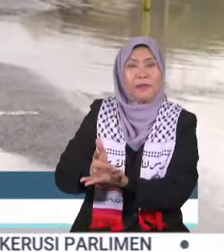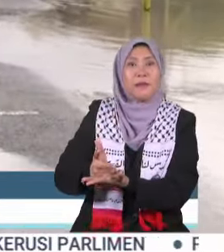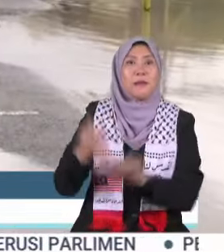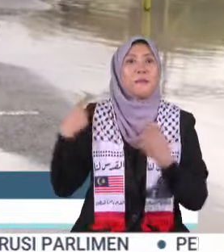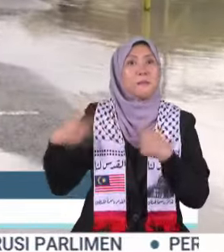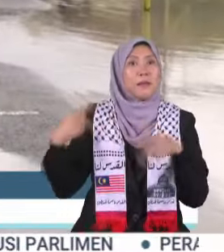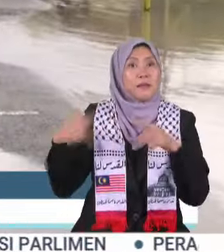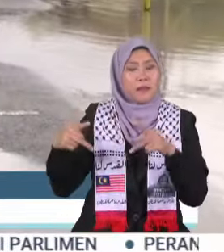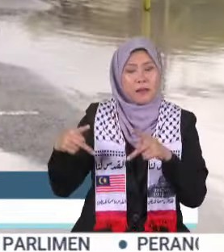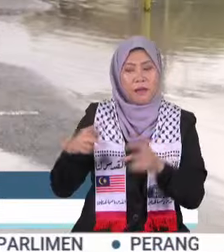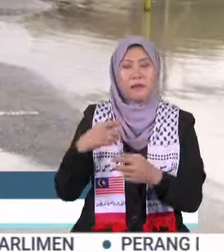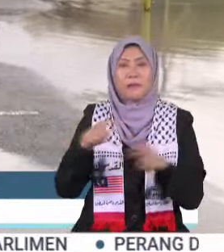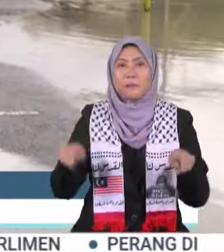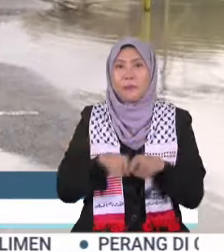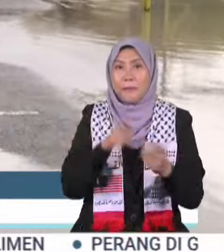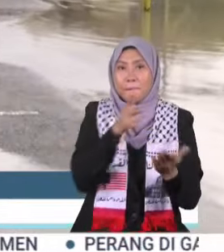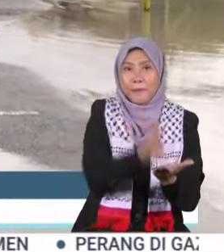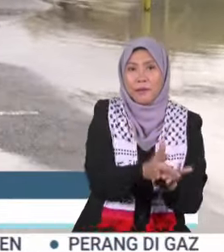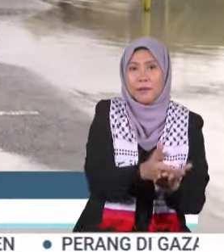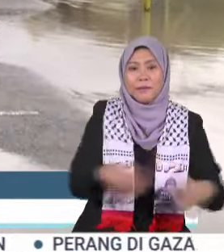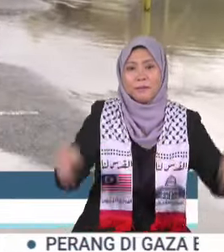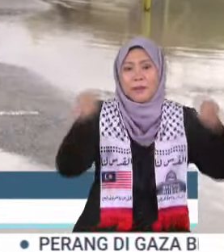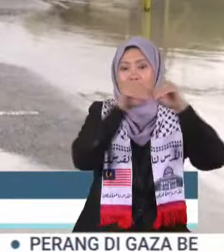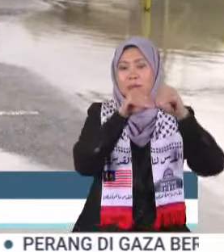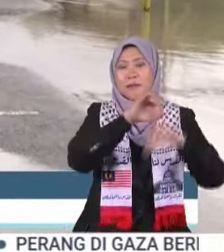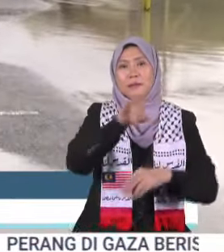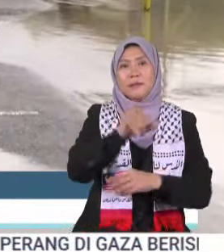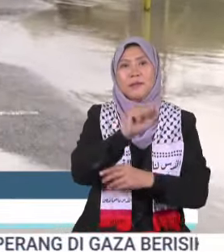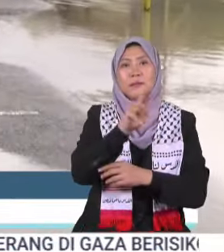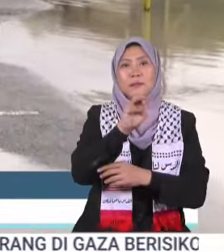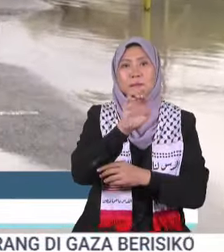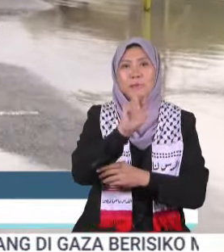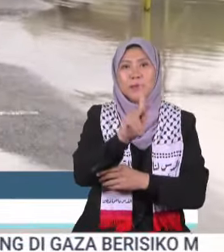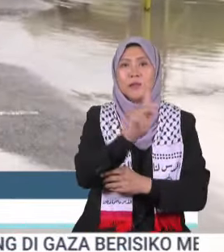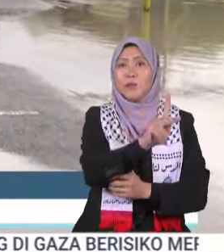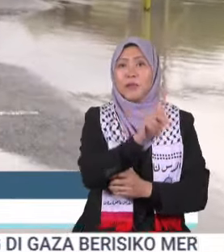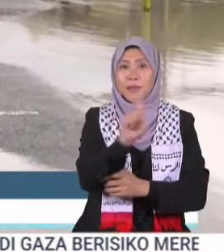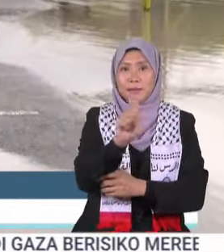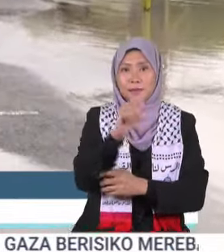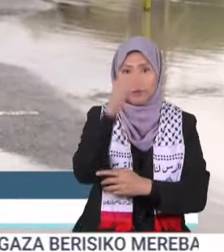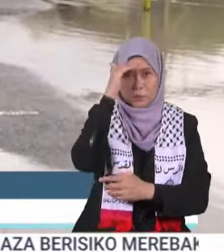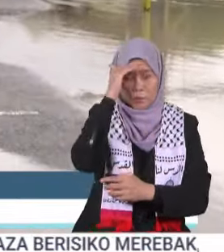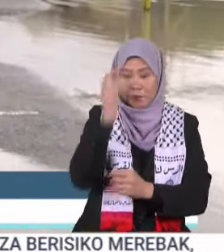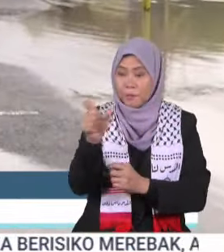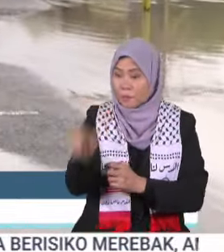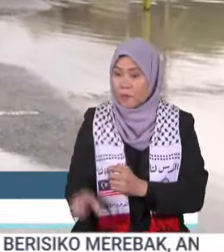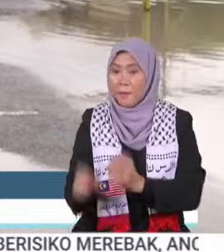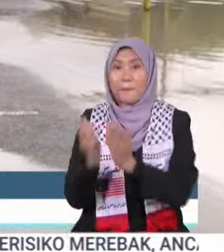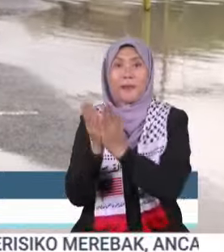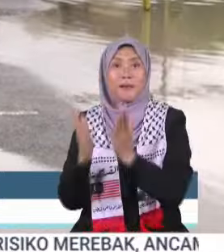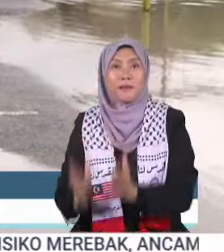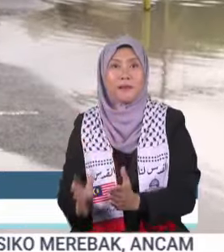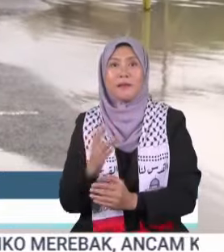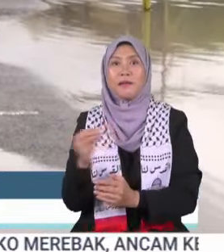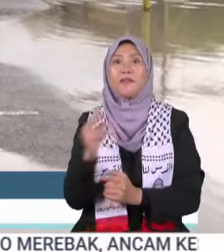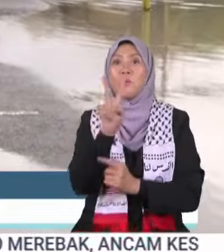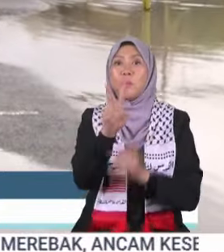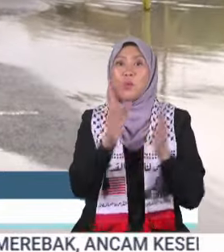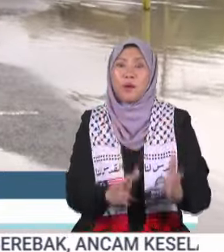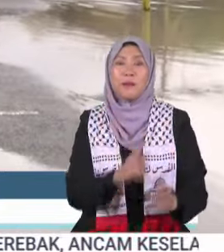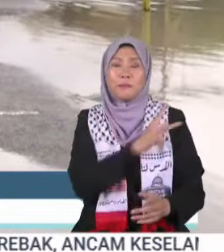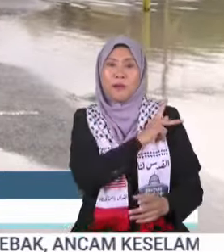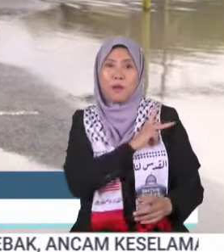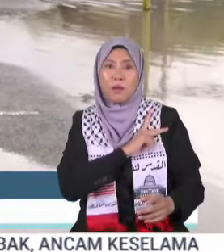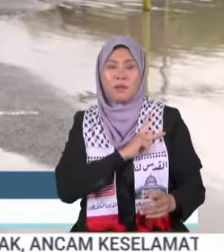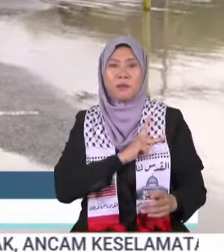Pasar Raya dan juga tapak parkir Masjid Jamik kota tinggi seorang pelajar dan juga dua lagi pengawas